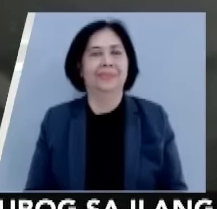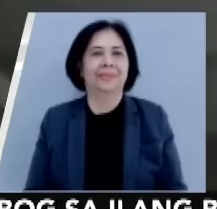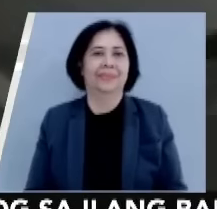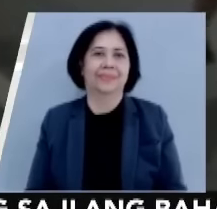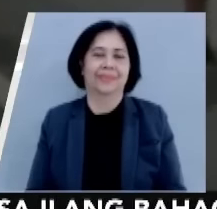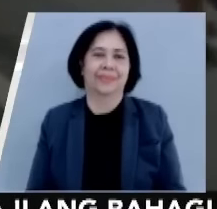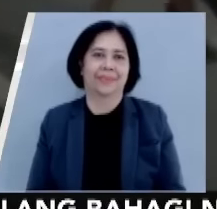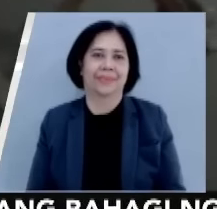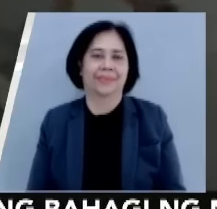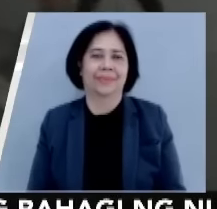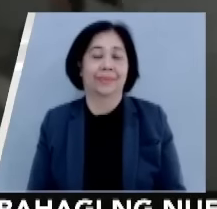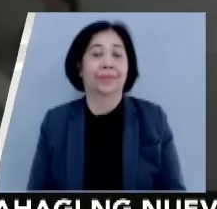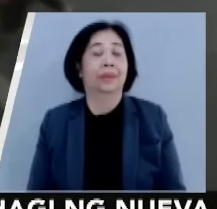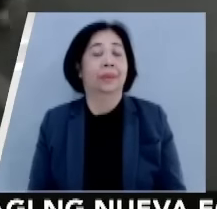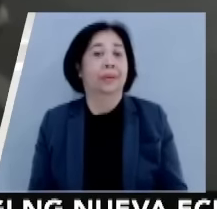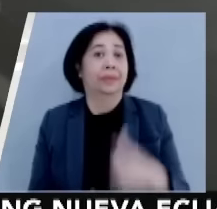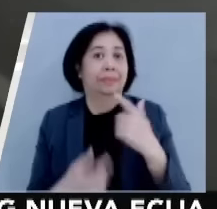Mel, dahil